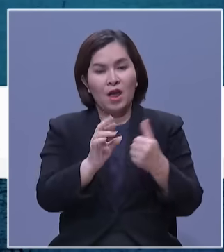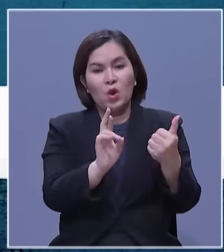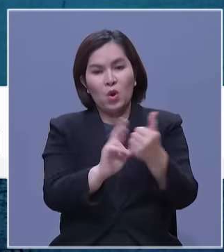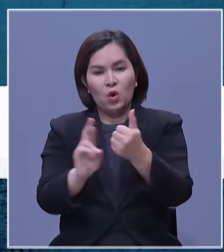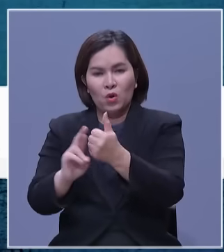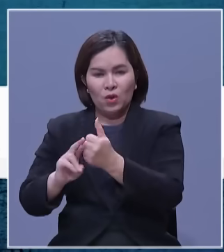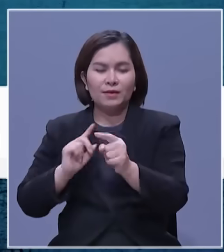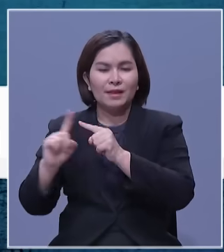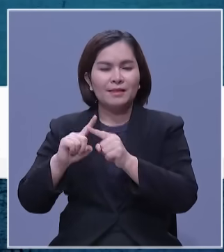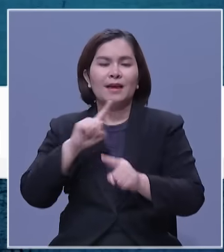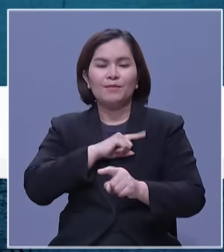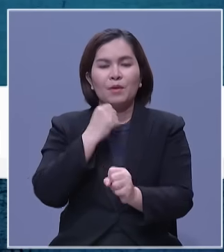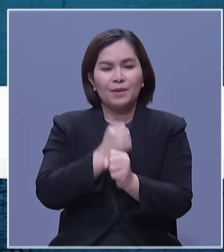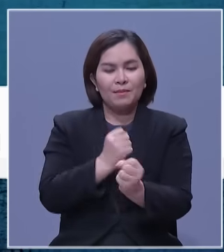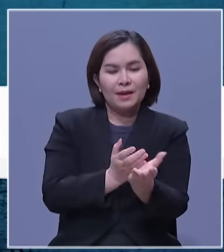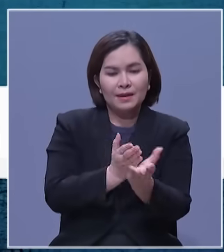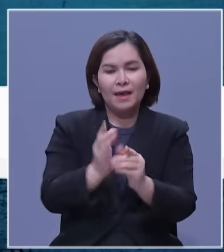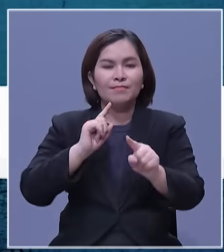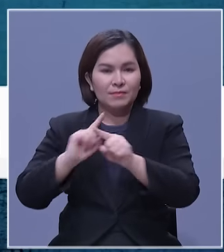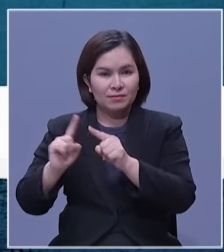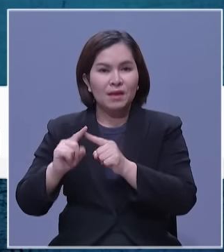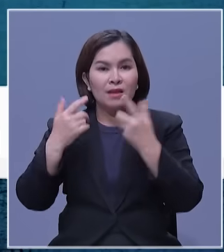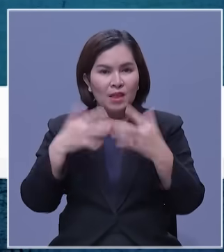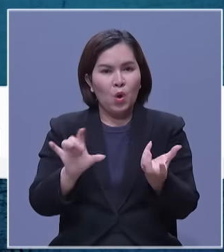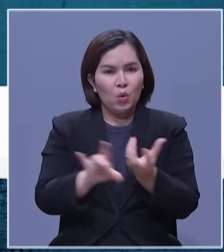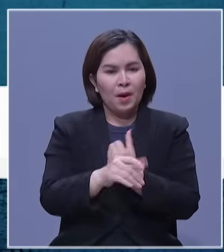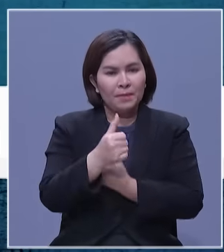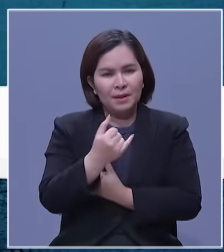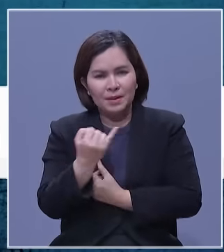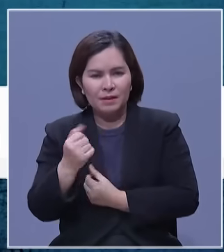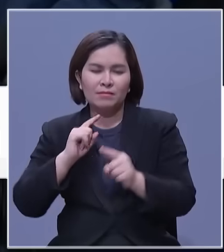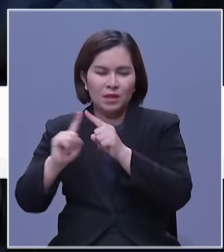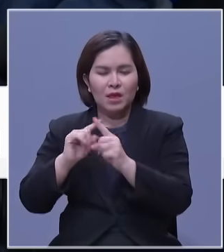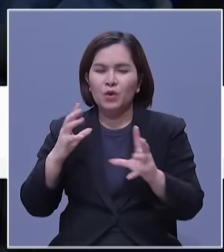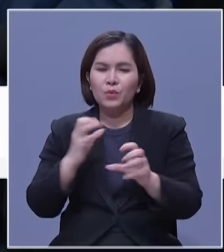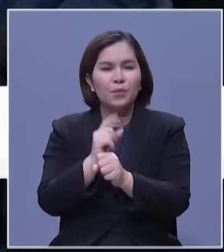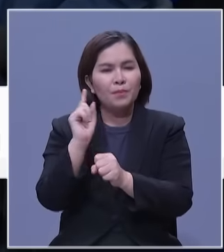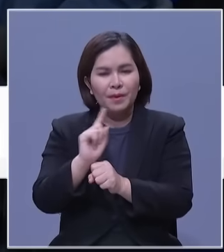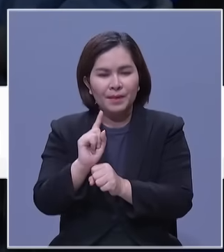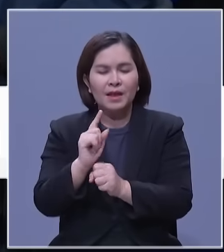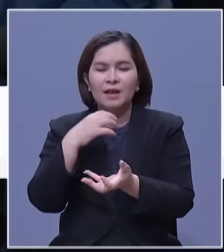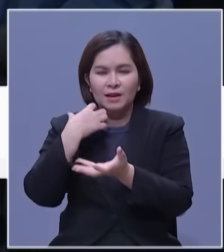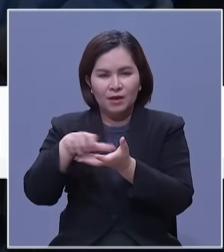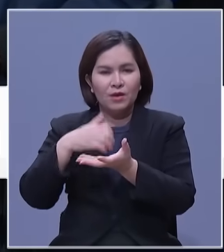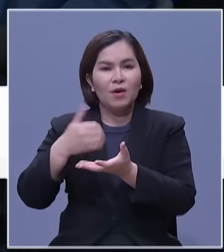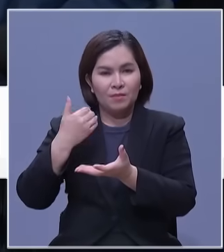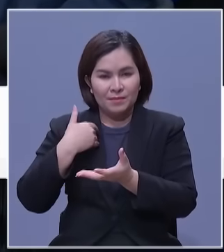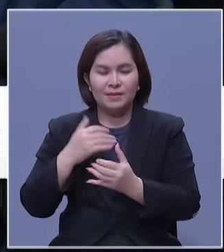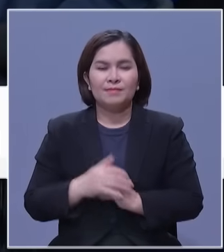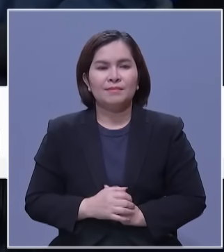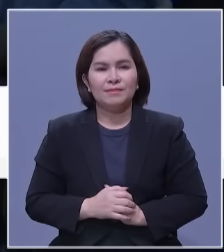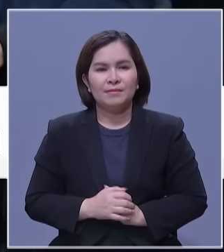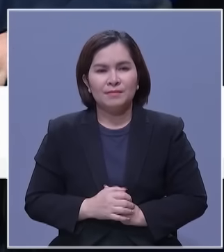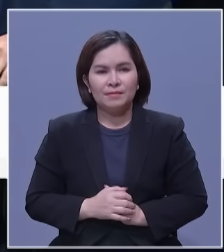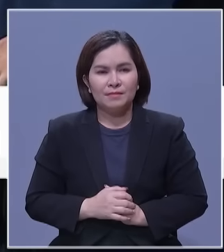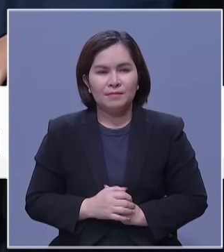เนี่ยไปทำงานด้านต่างๆเนี่ยมีประสิทธิผลมีประสิทธิภาพอย่างไร นะครับวันนี้อยู่ก็เหมือนกับอธิบายให้ฟัง